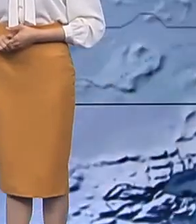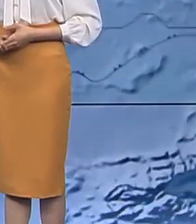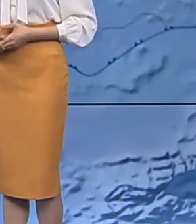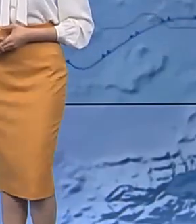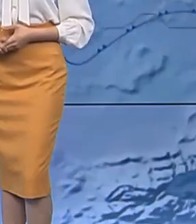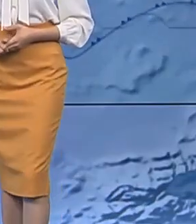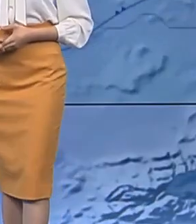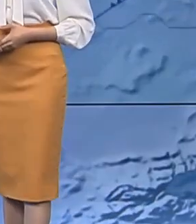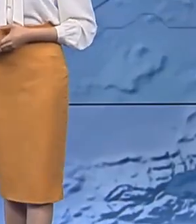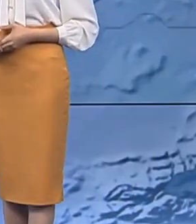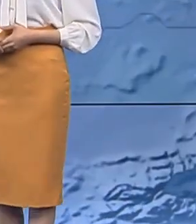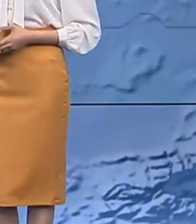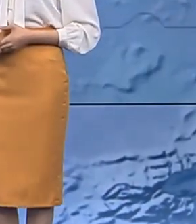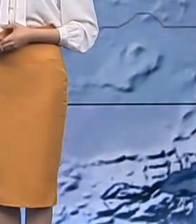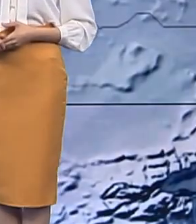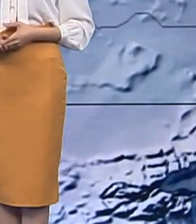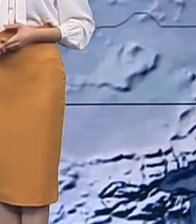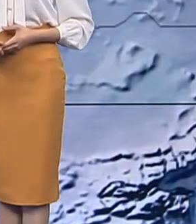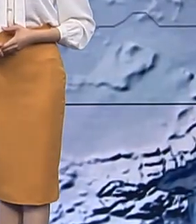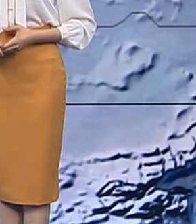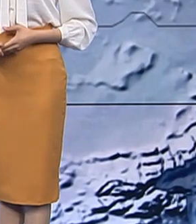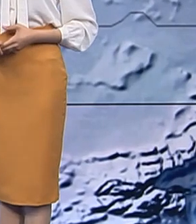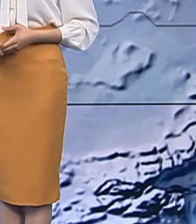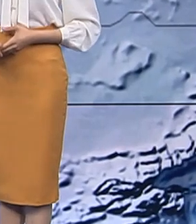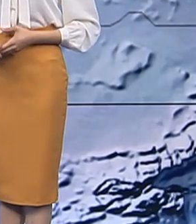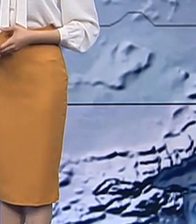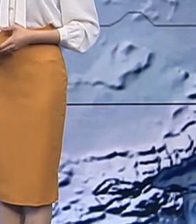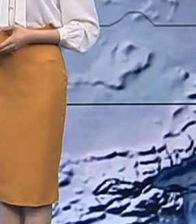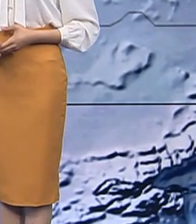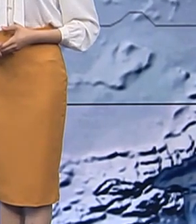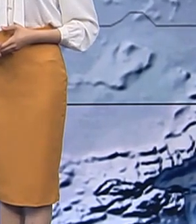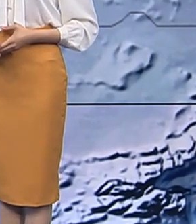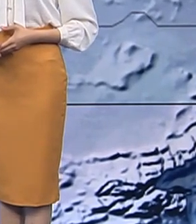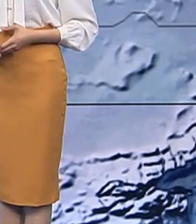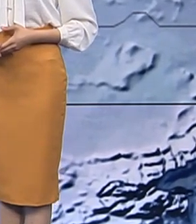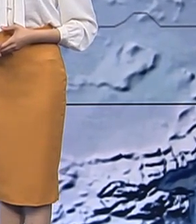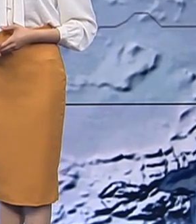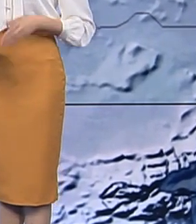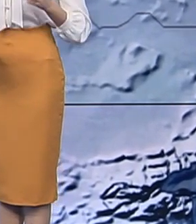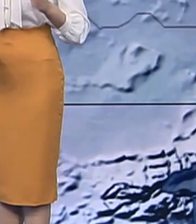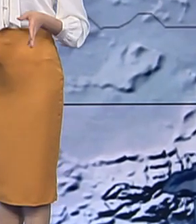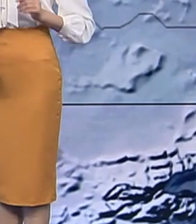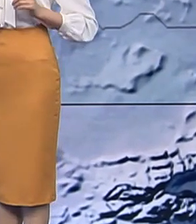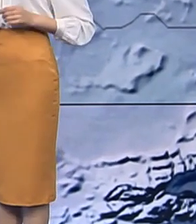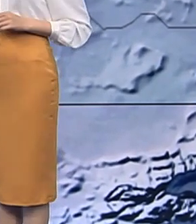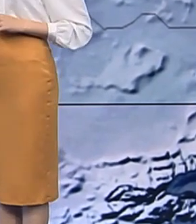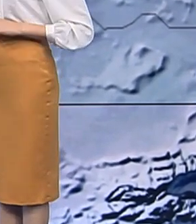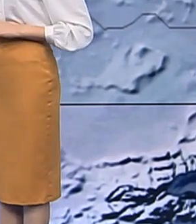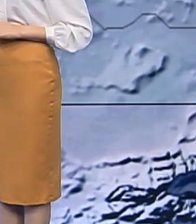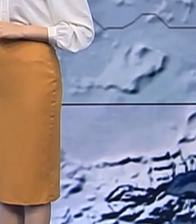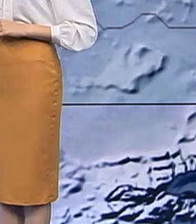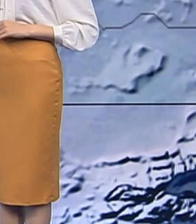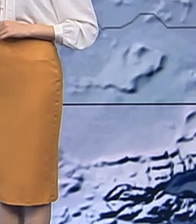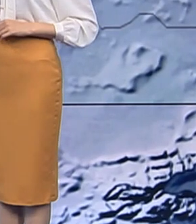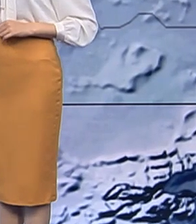бұлтты, сынап бағанасы күндіз 29 градус ыстықты, түнде 11 градус жылыны көрсетеді. Жезқазғанда күндіз 34